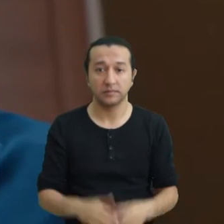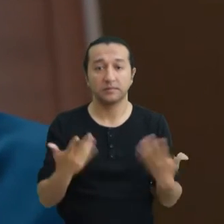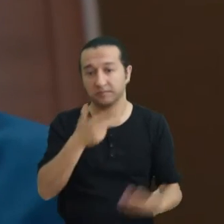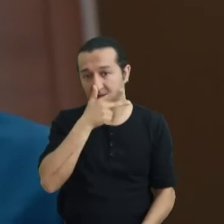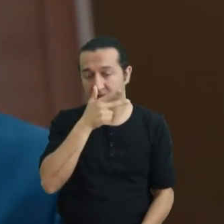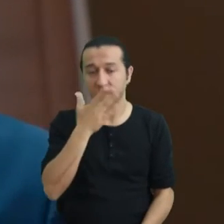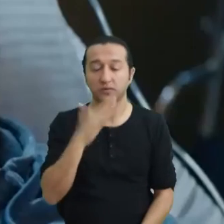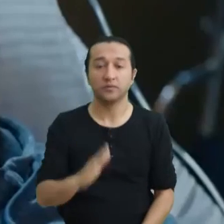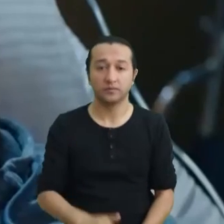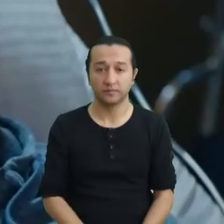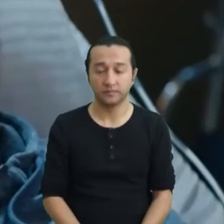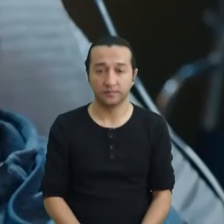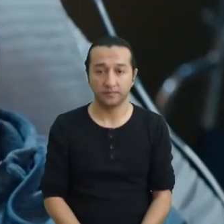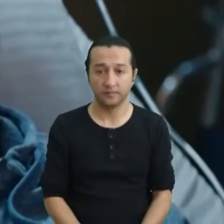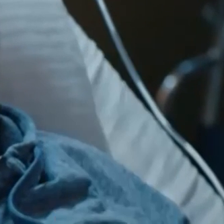Maalesef yok.